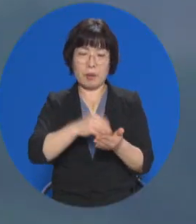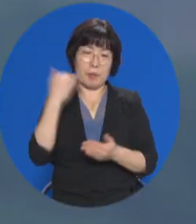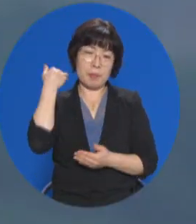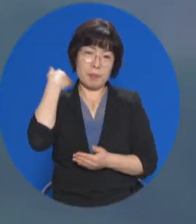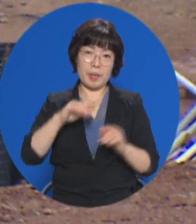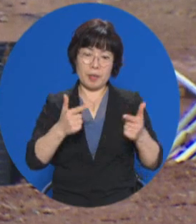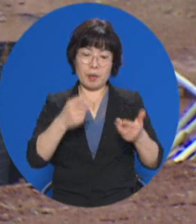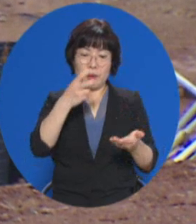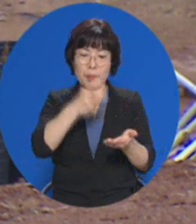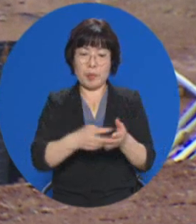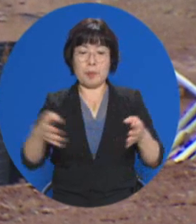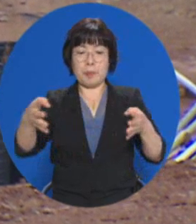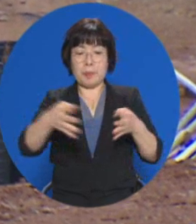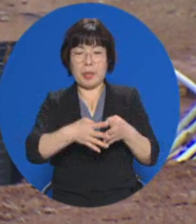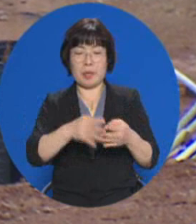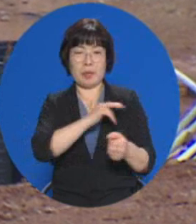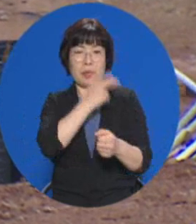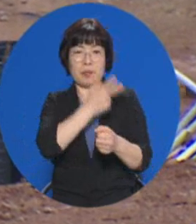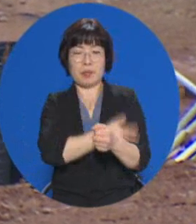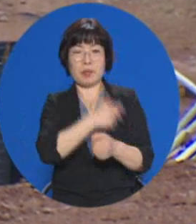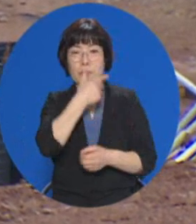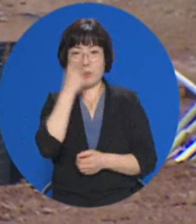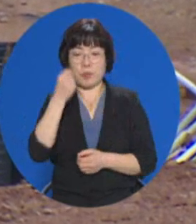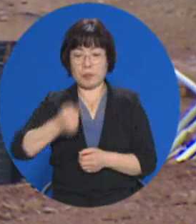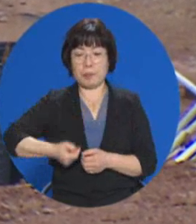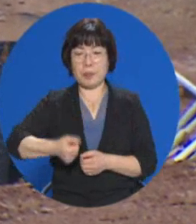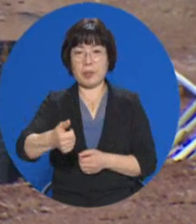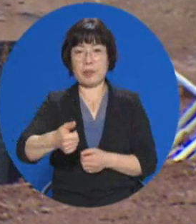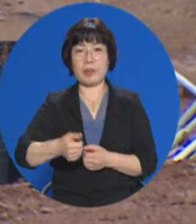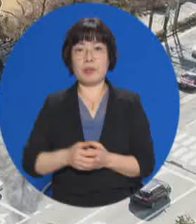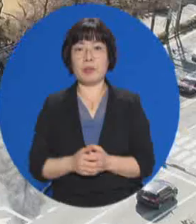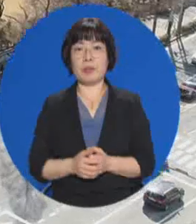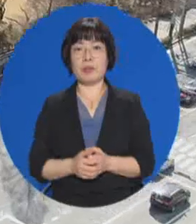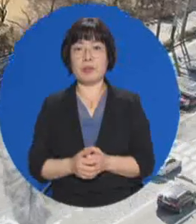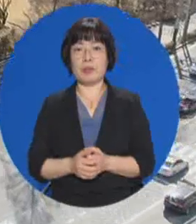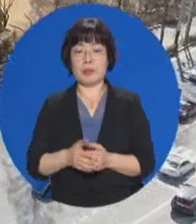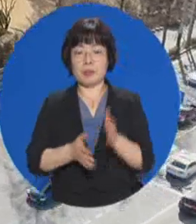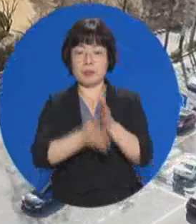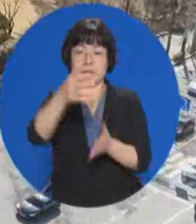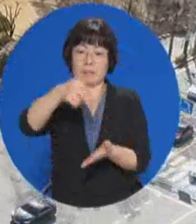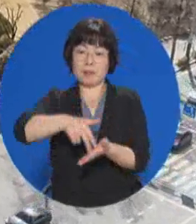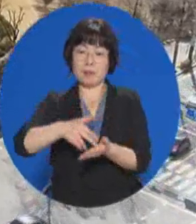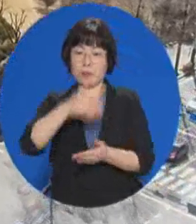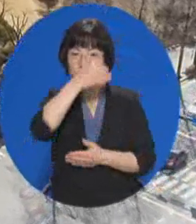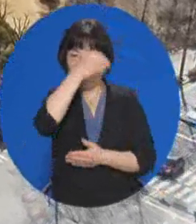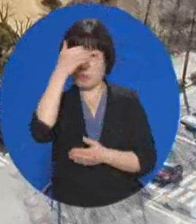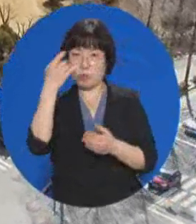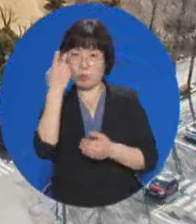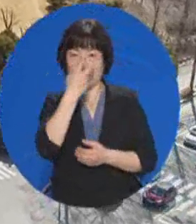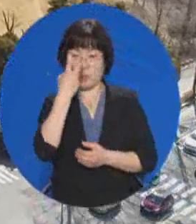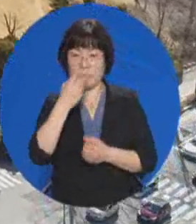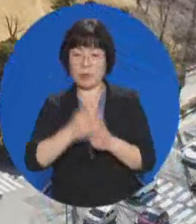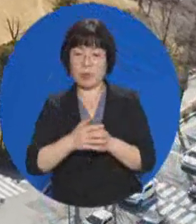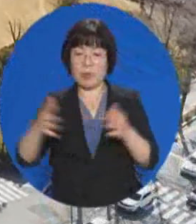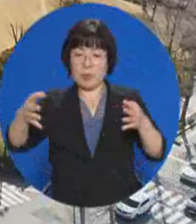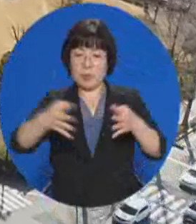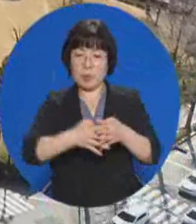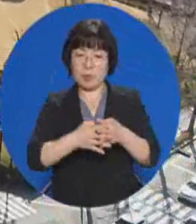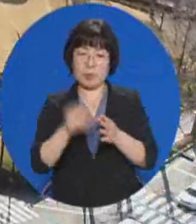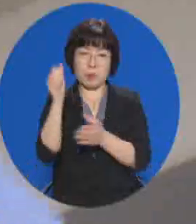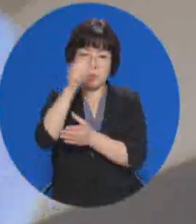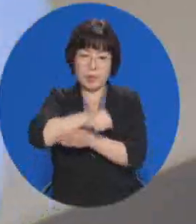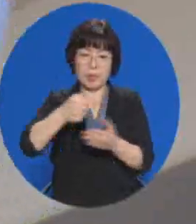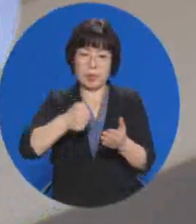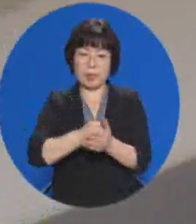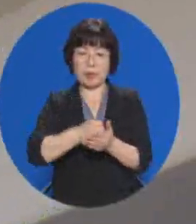기본적인 법적 요건을 갖추지 않아 반려된 것으로 전해졌습니다. 여수시는 경관심의가 건축 허가 여부를 결정하는